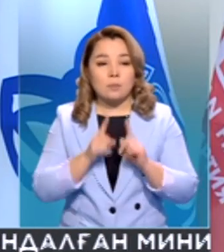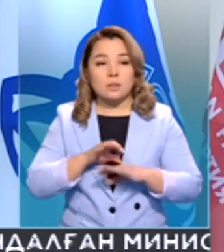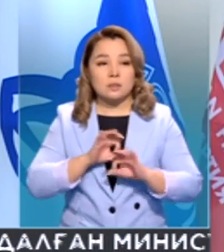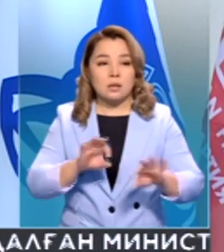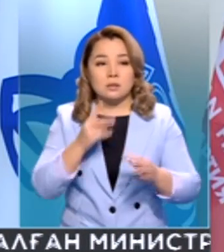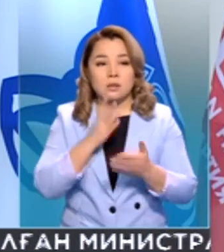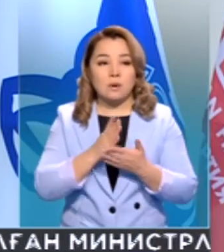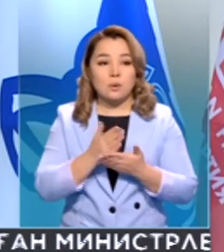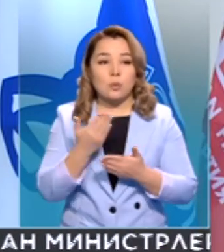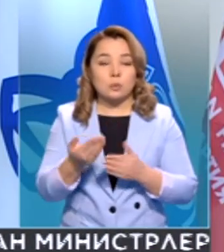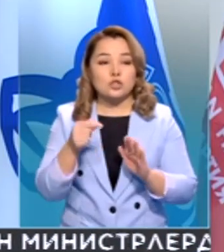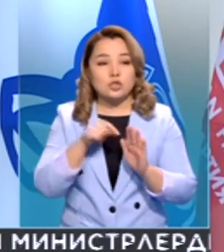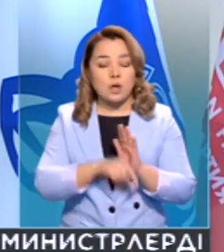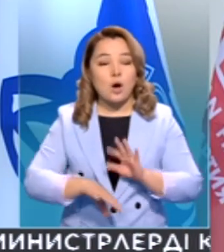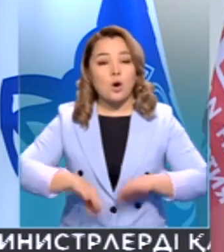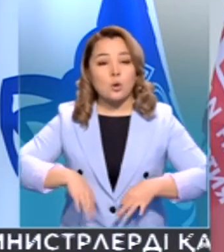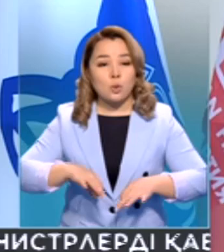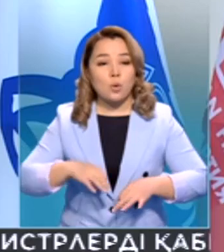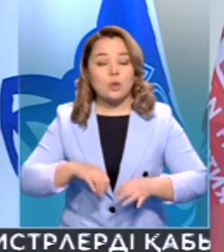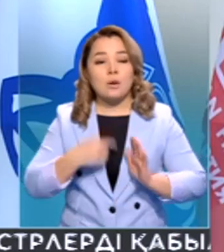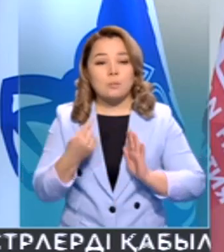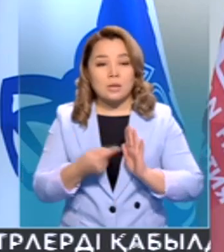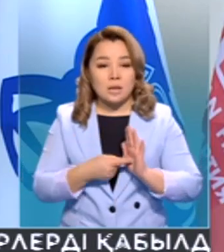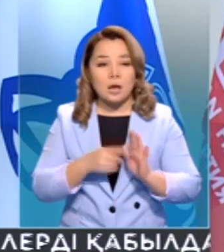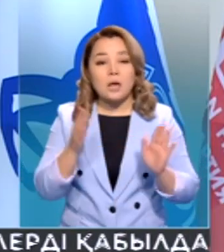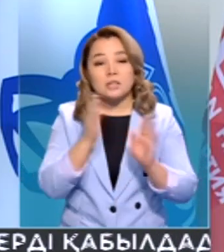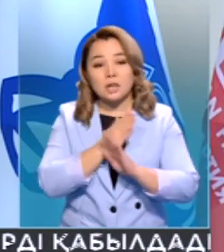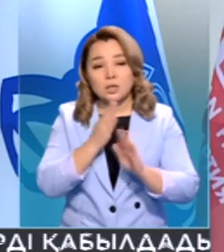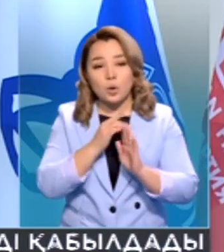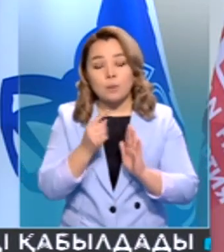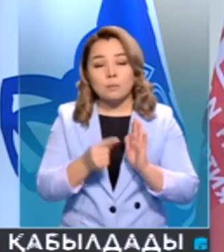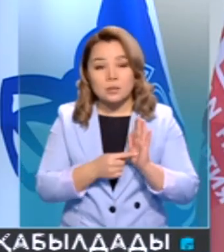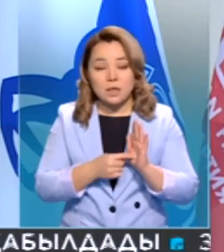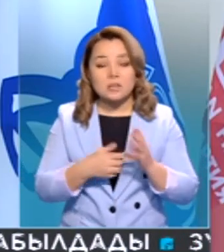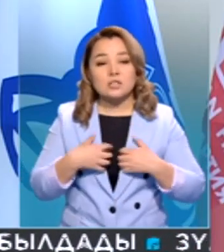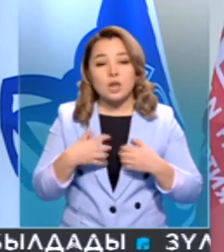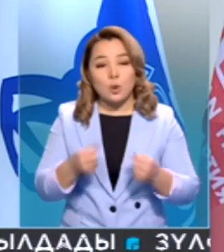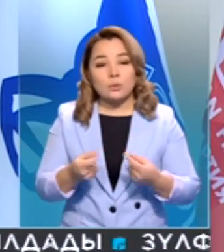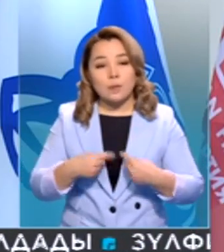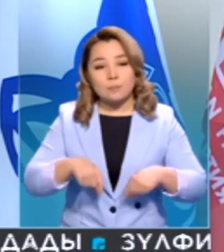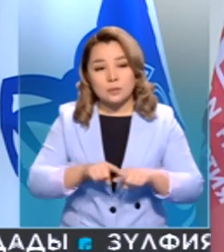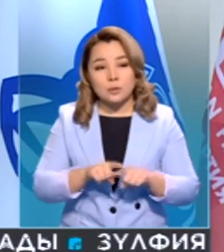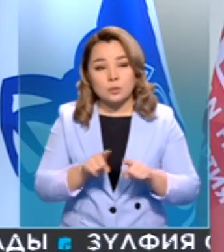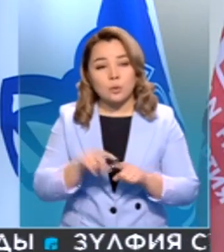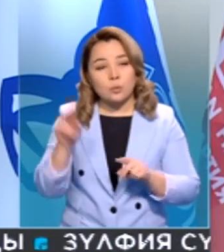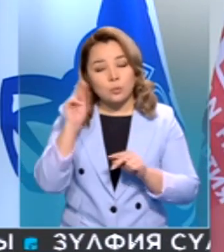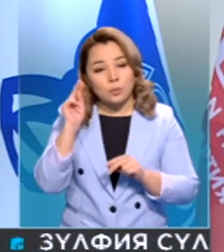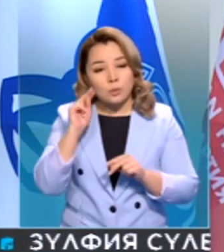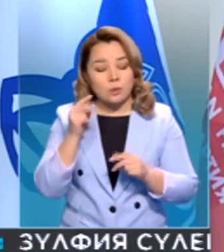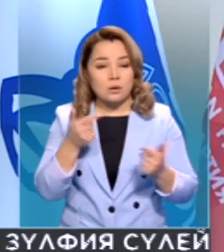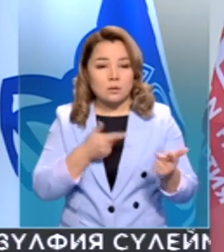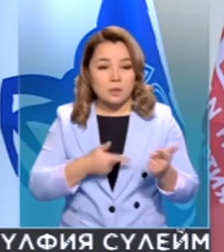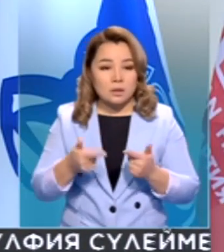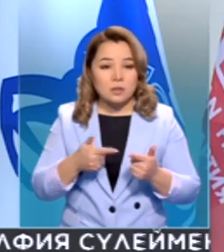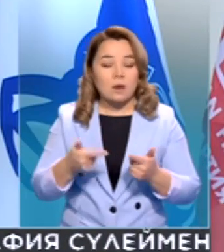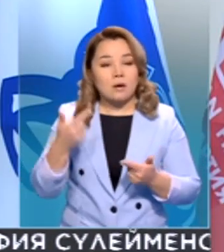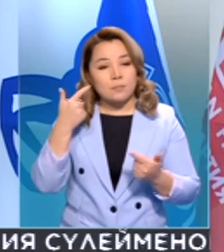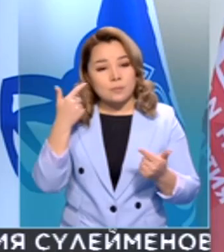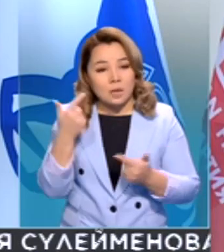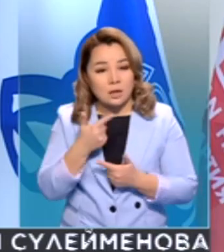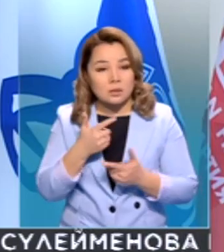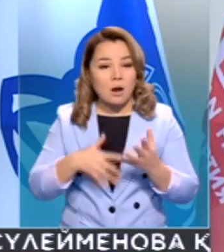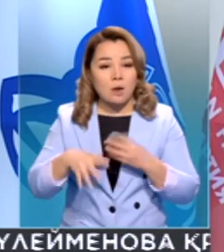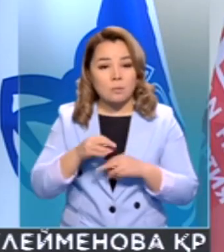қарастыру, оның ішінде көлік мәселесі, экология мәселесі, денсаулық мәселесі, оқу ағарту, білім мәселелері,